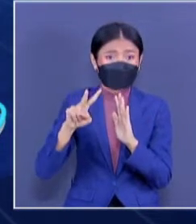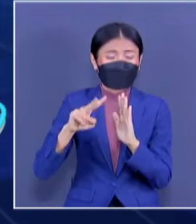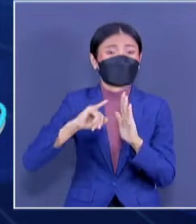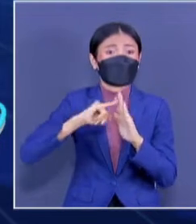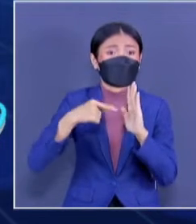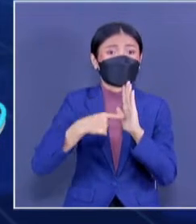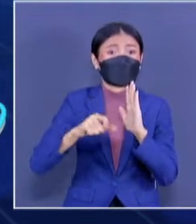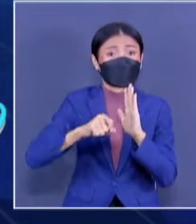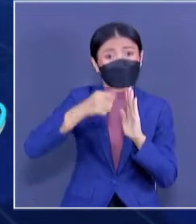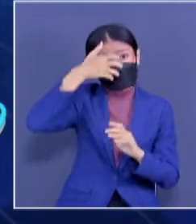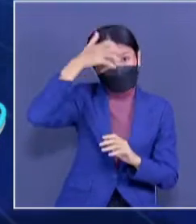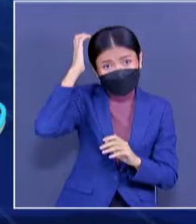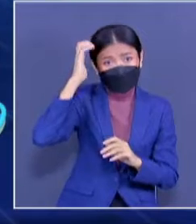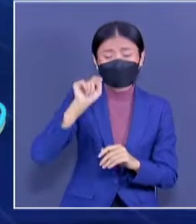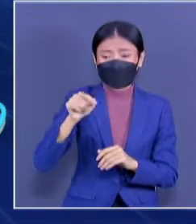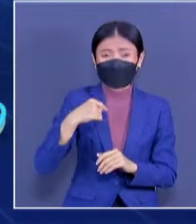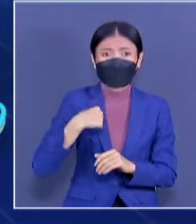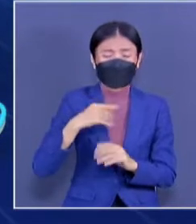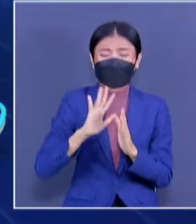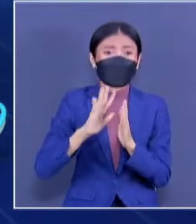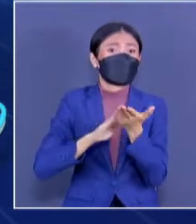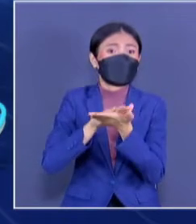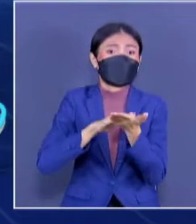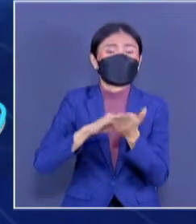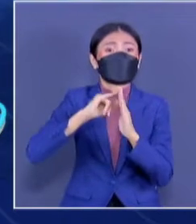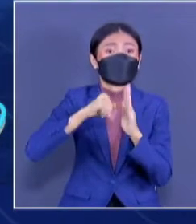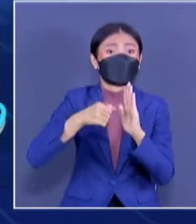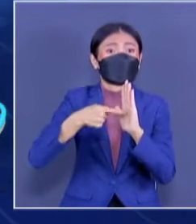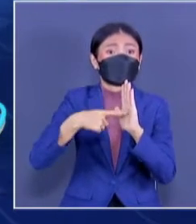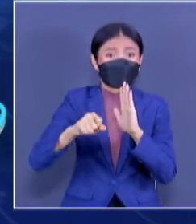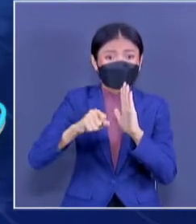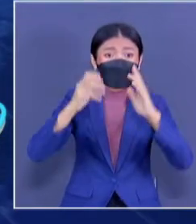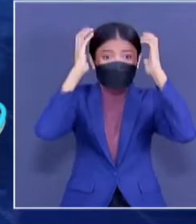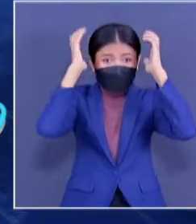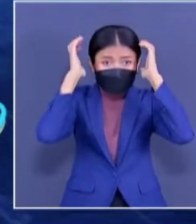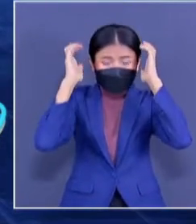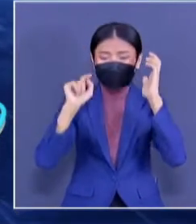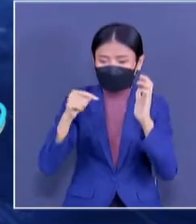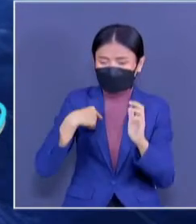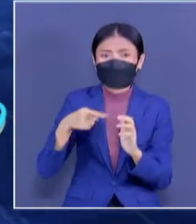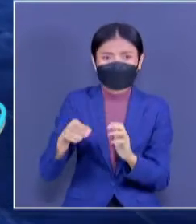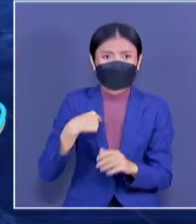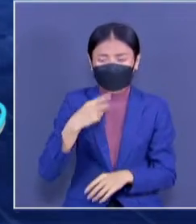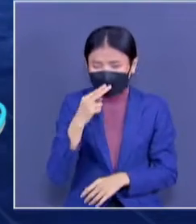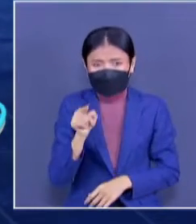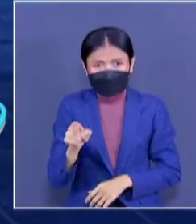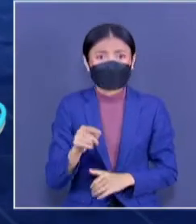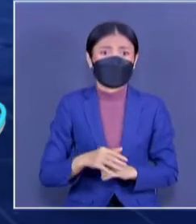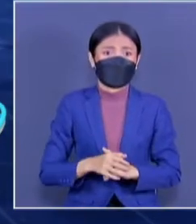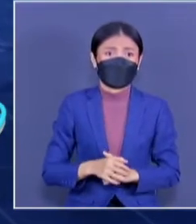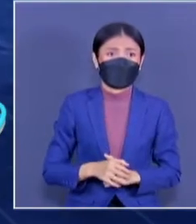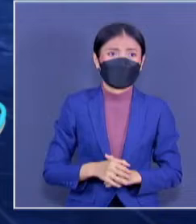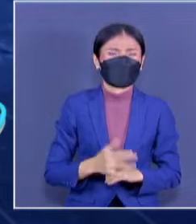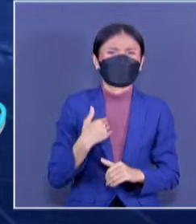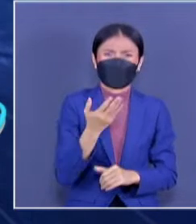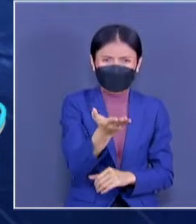เพจหนองแคมีดีข้อมูลเนี่ยระบุบอกว่ามีมูลนิธิไหนช่วยได้บ้างที่ช่วยเหลือเด็กแม่ติดยาเวลาข